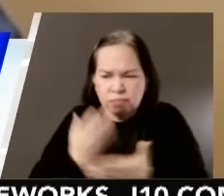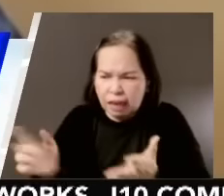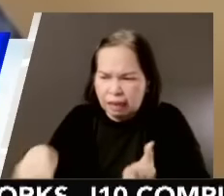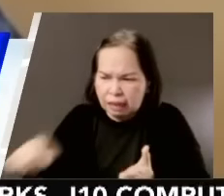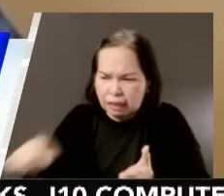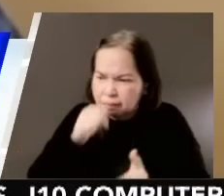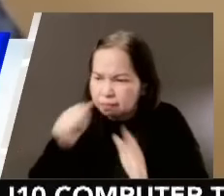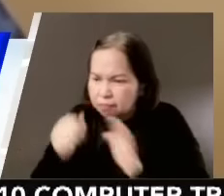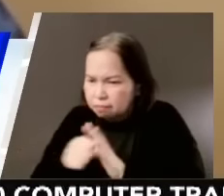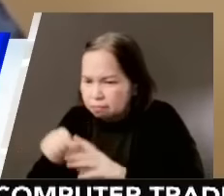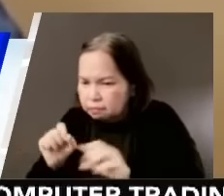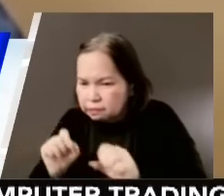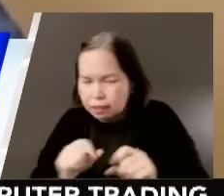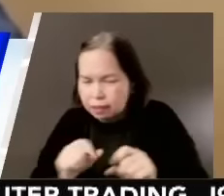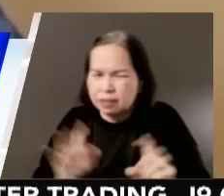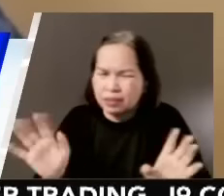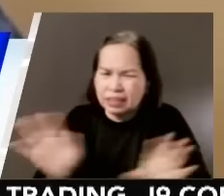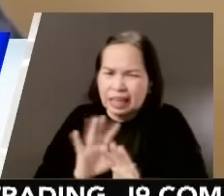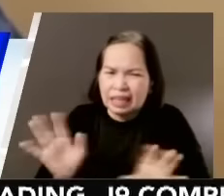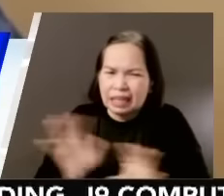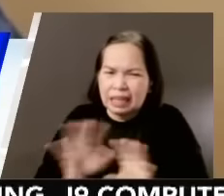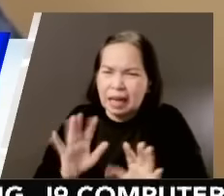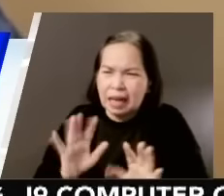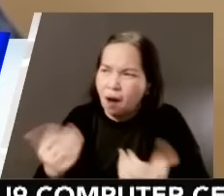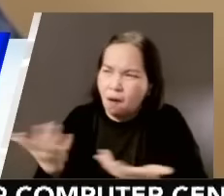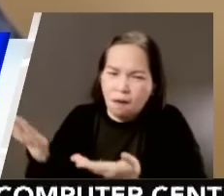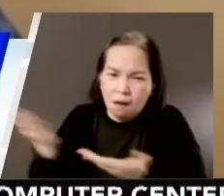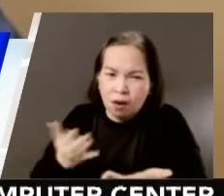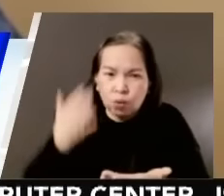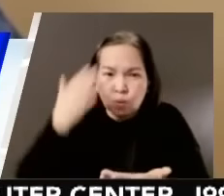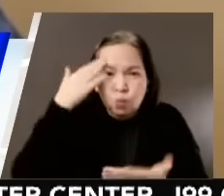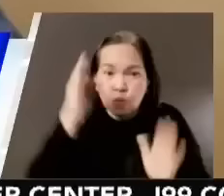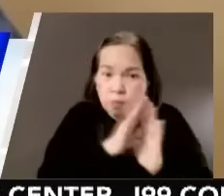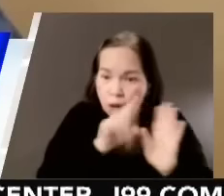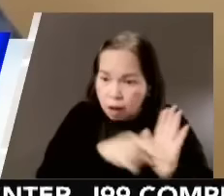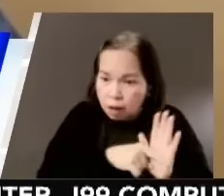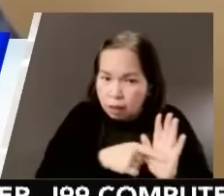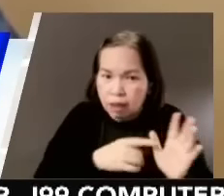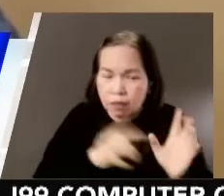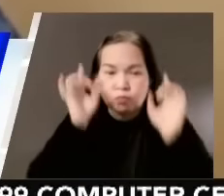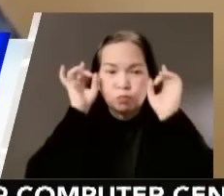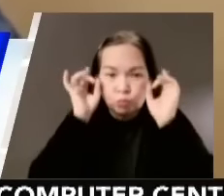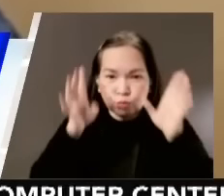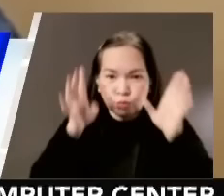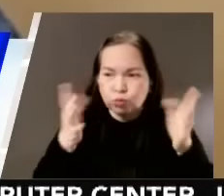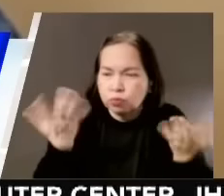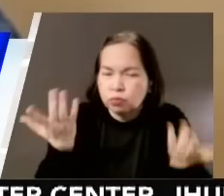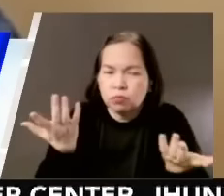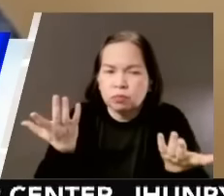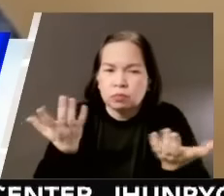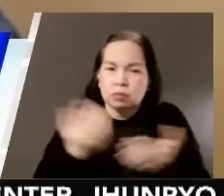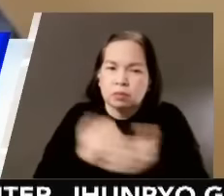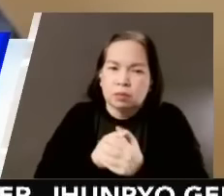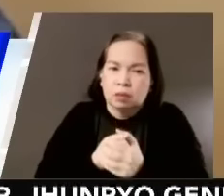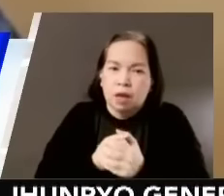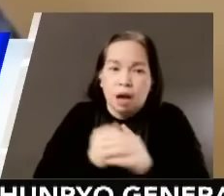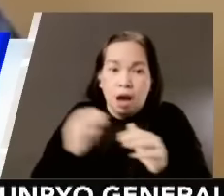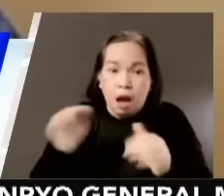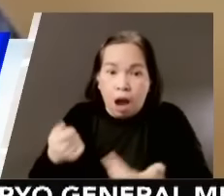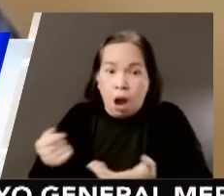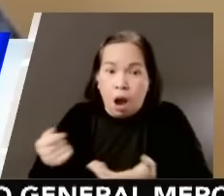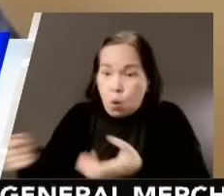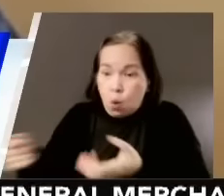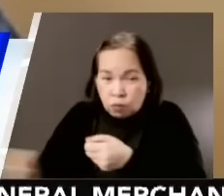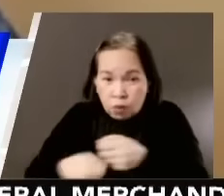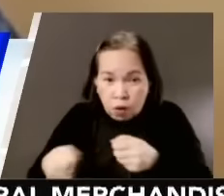commodities. Kasi delikado talaga yon sila dahil hindi natin alam, no, yung paano yun proseso, paano